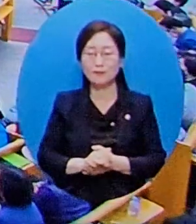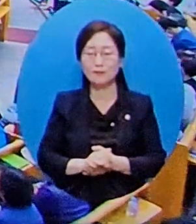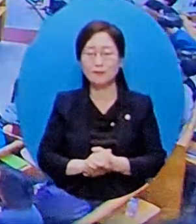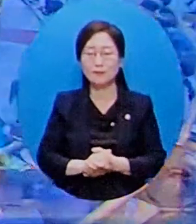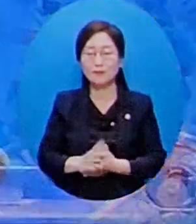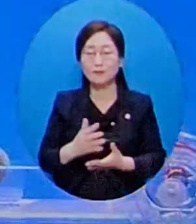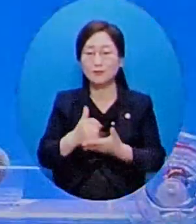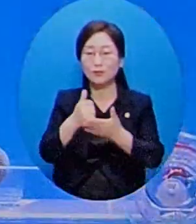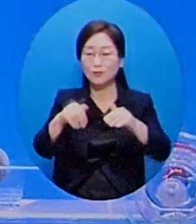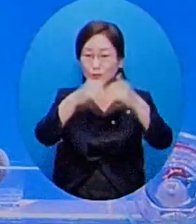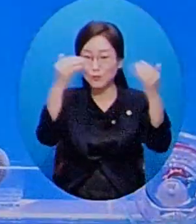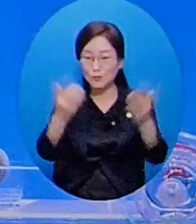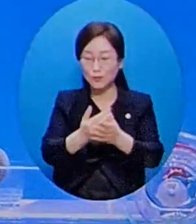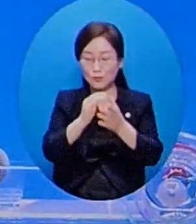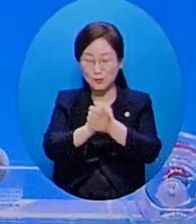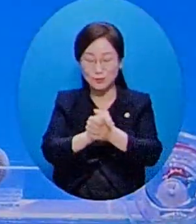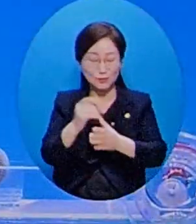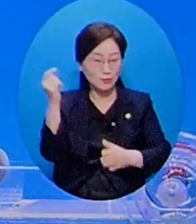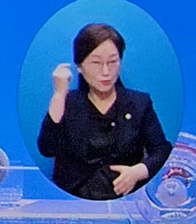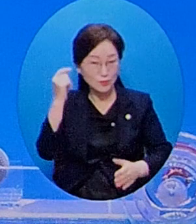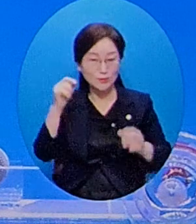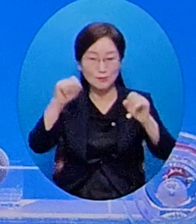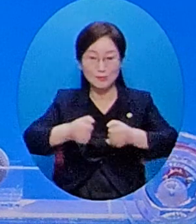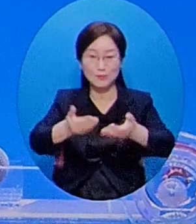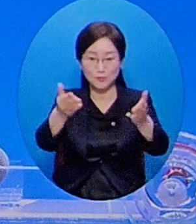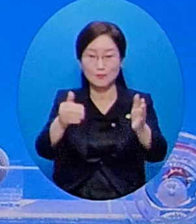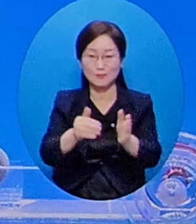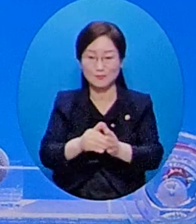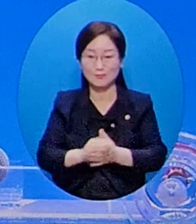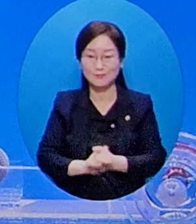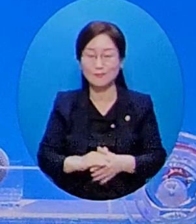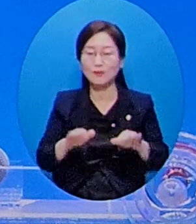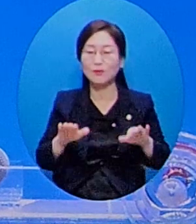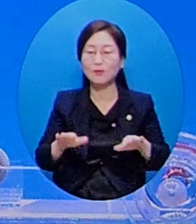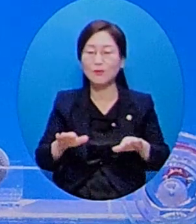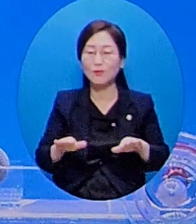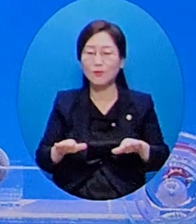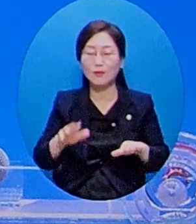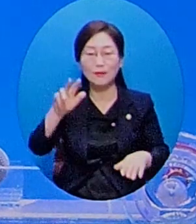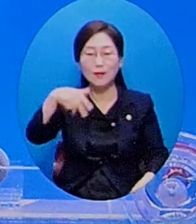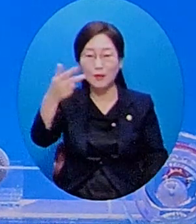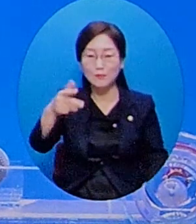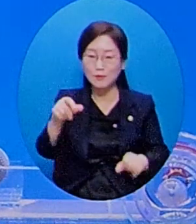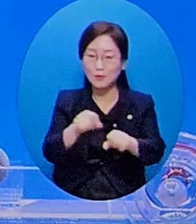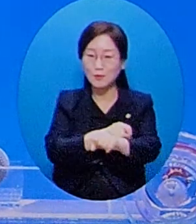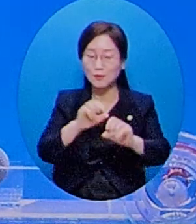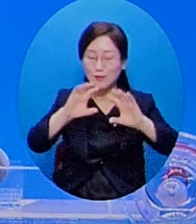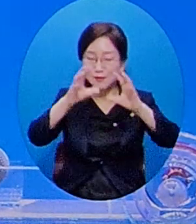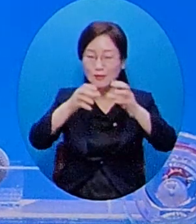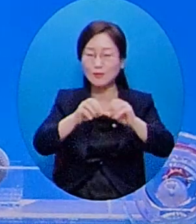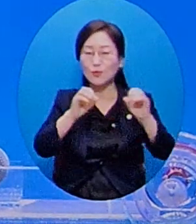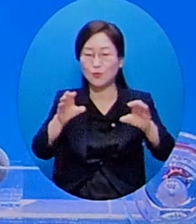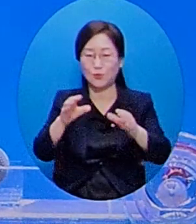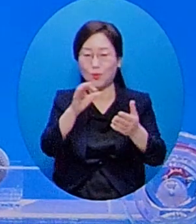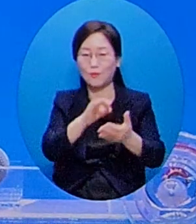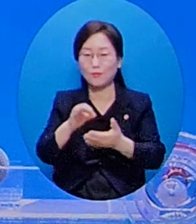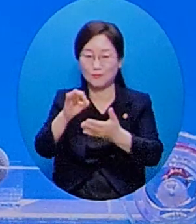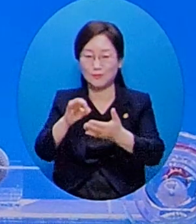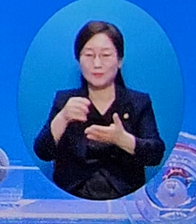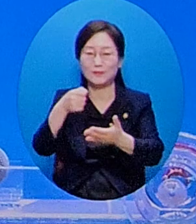우리 주님께서 우리의 모든 기도를 들으시고 응답해 주셨습니다. 오늘과 다음 주는 특별히 세계 선교음을 작정하는